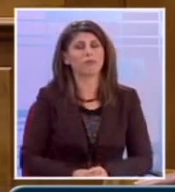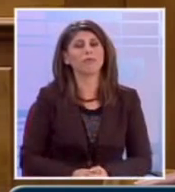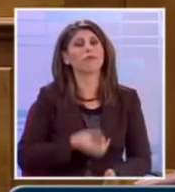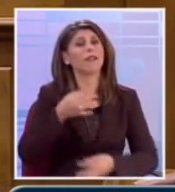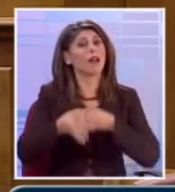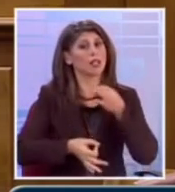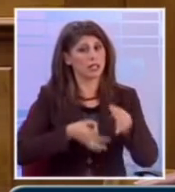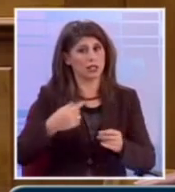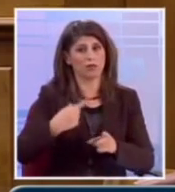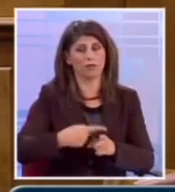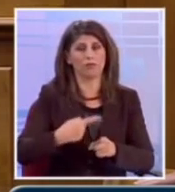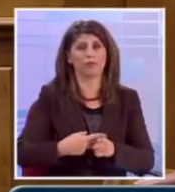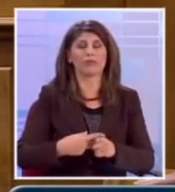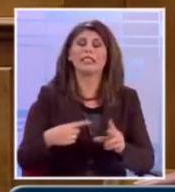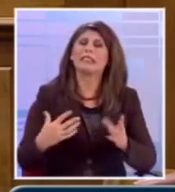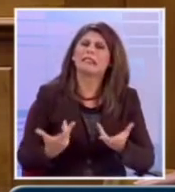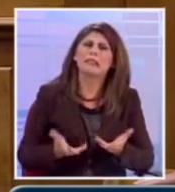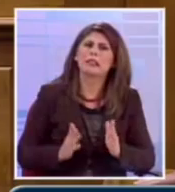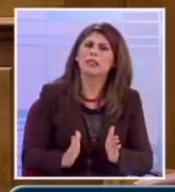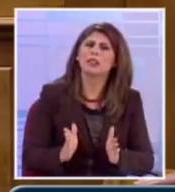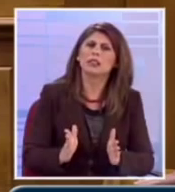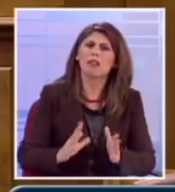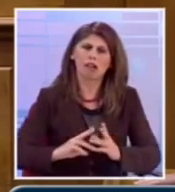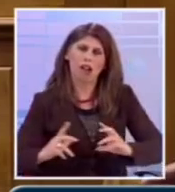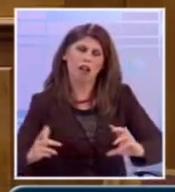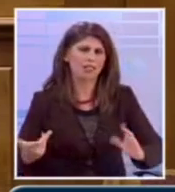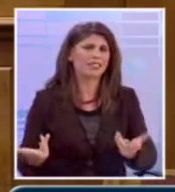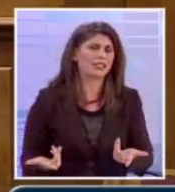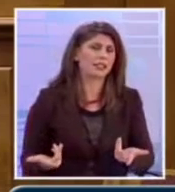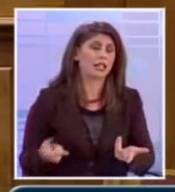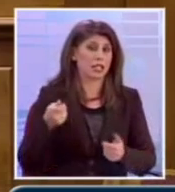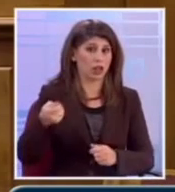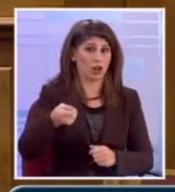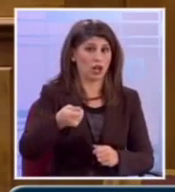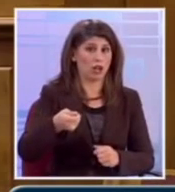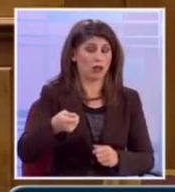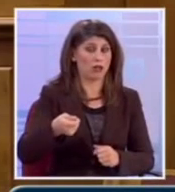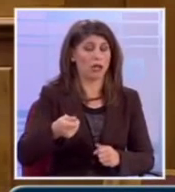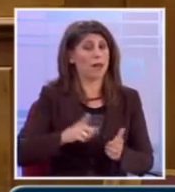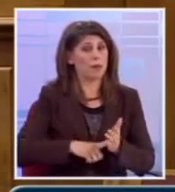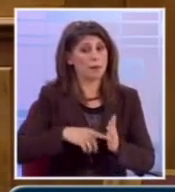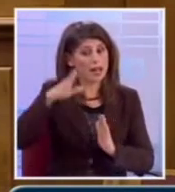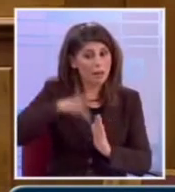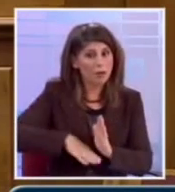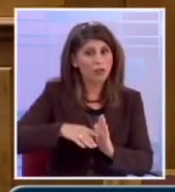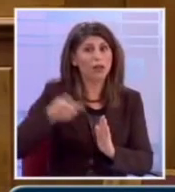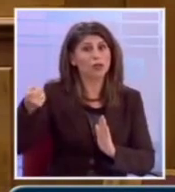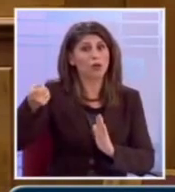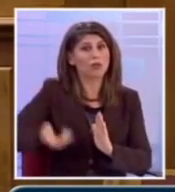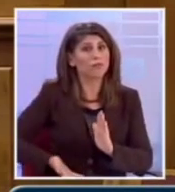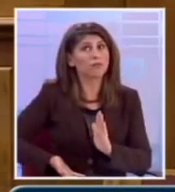εξηγήσετε στον ελληνικό λαό τι πήγε στραβά και το χρέος αντί να μειωθεί εκτινάχθηκε.